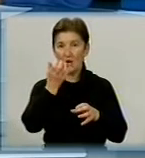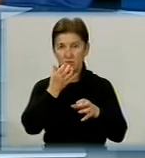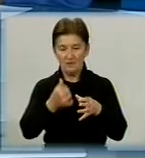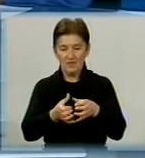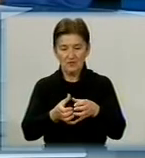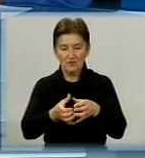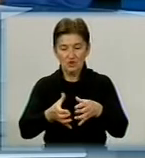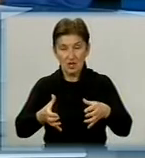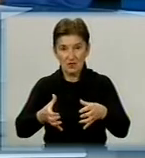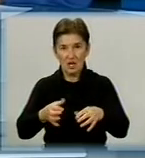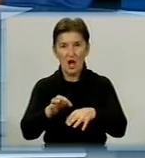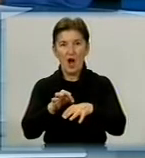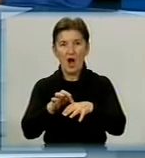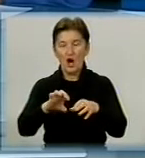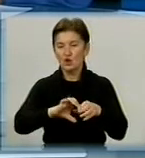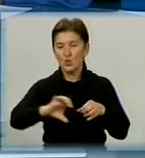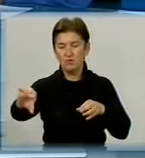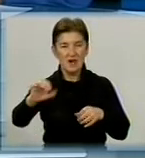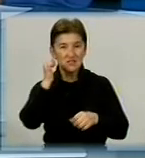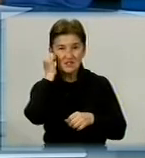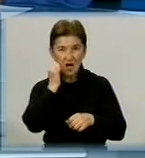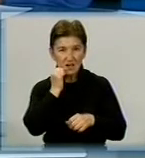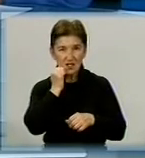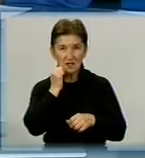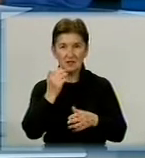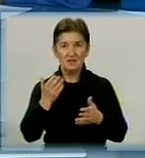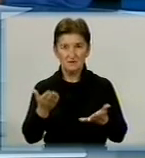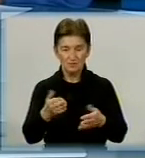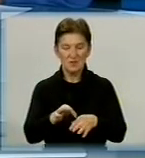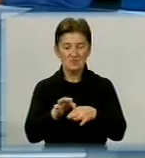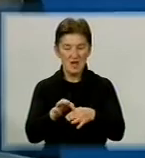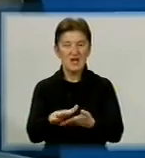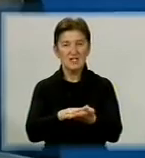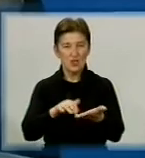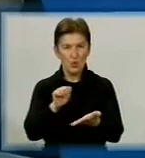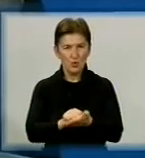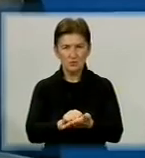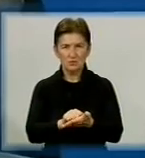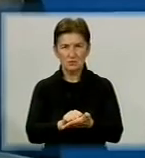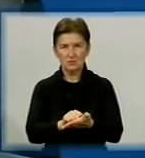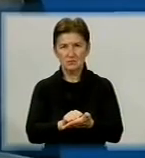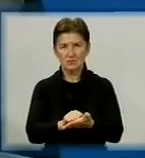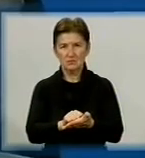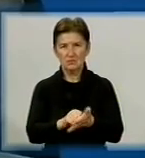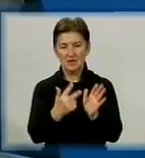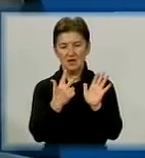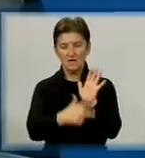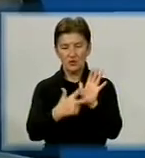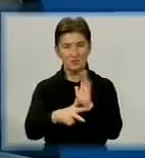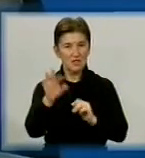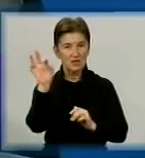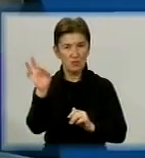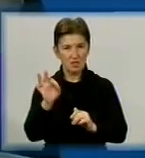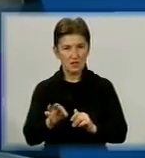старые. 80% труб магистральных в основном изношены на 80% изношены,